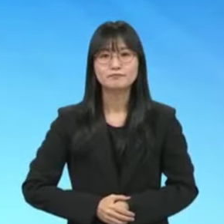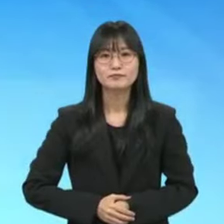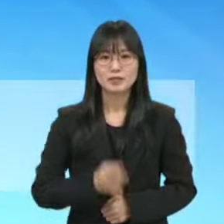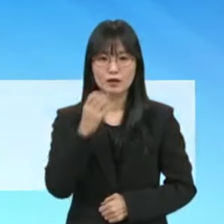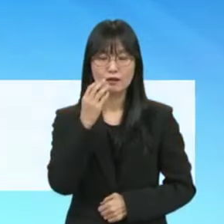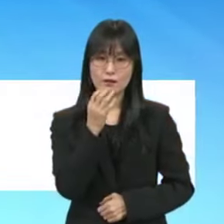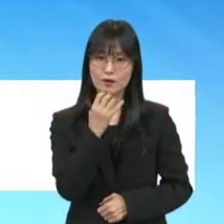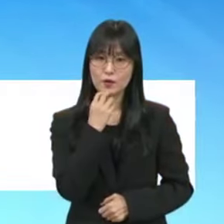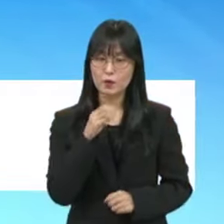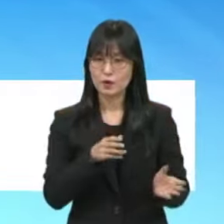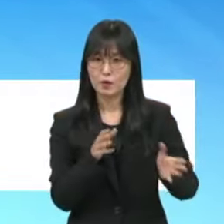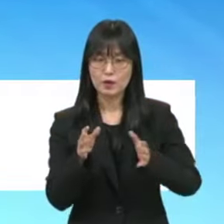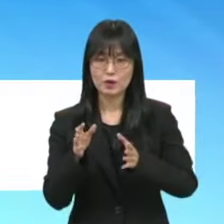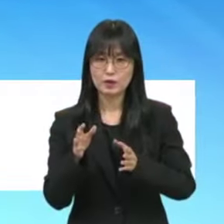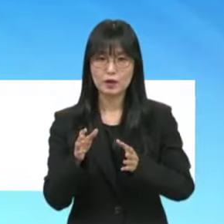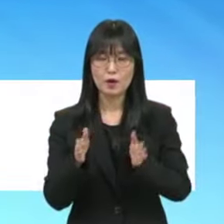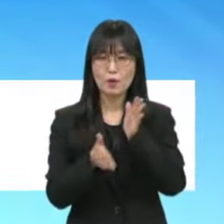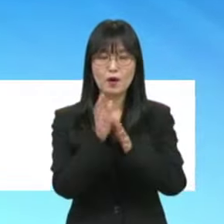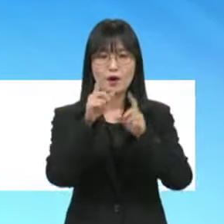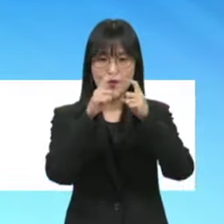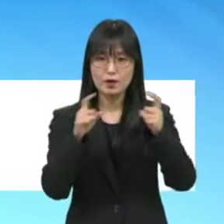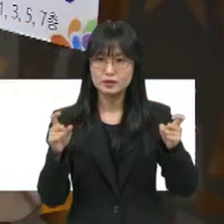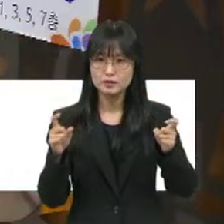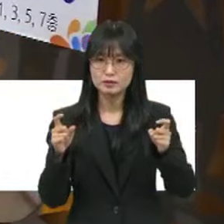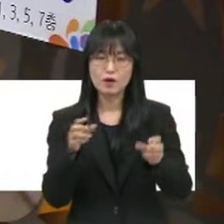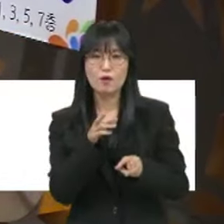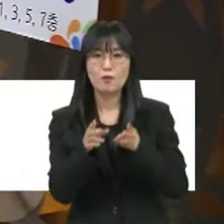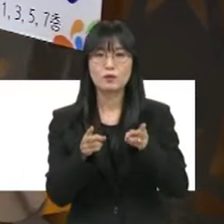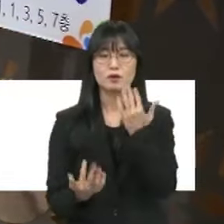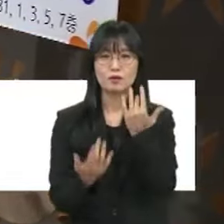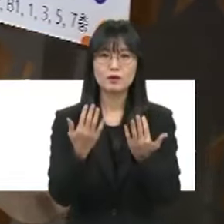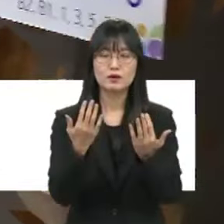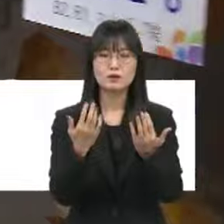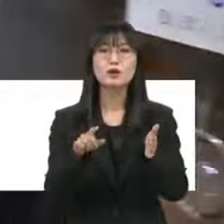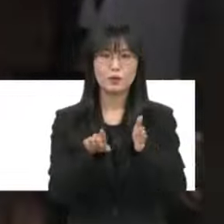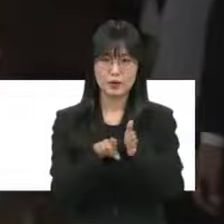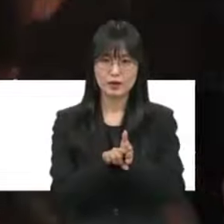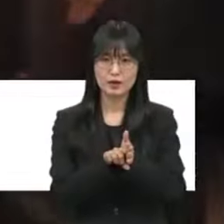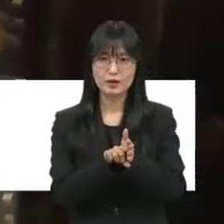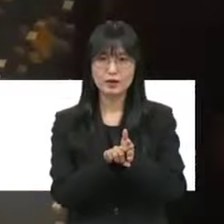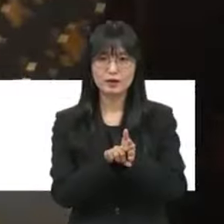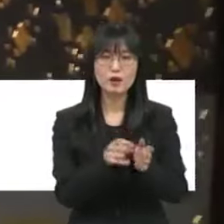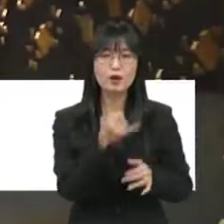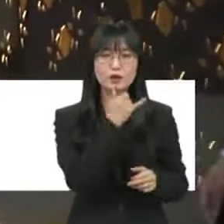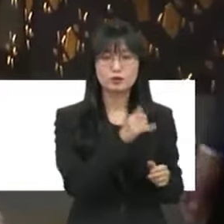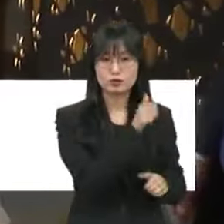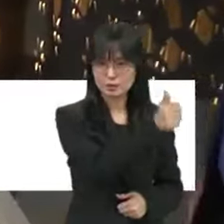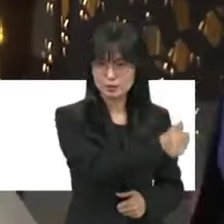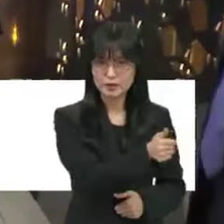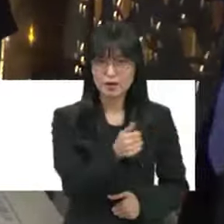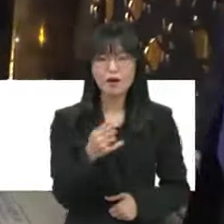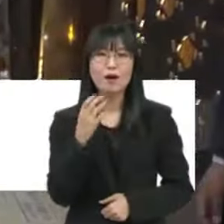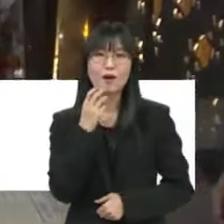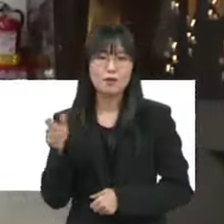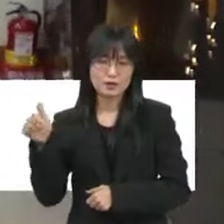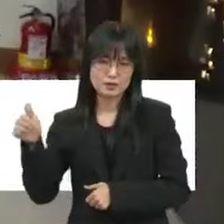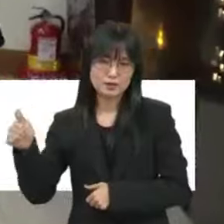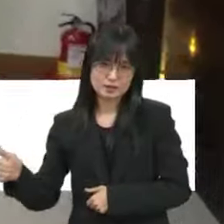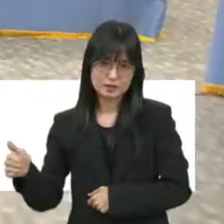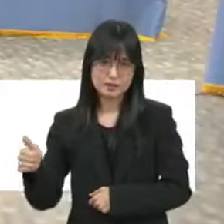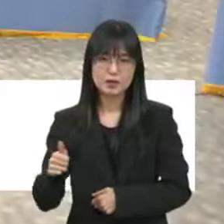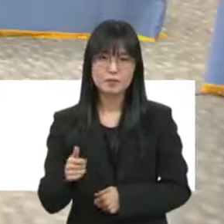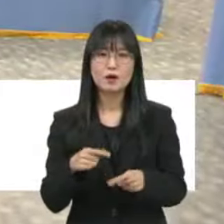경기도 화성 아리셀 공장 화제 사고 수습을 위해 내일 김태음 충남지사와 김동현 경기지사가 함께 열기로